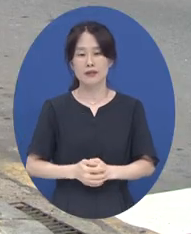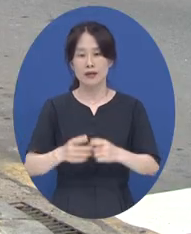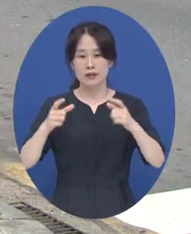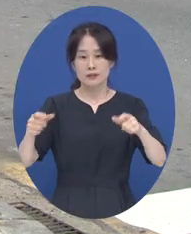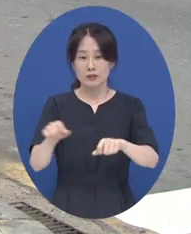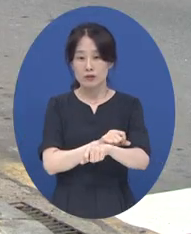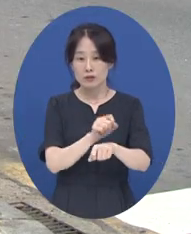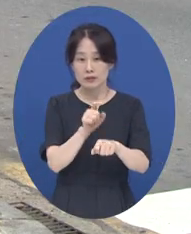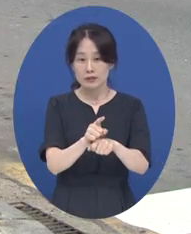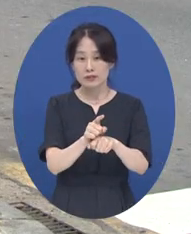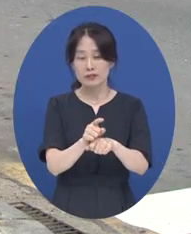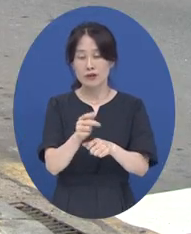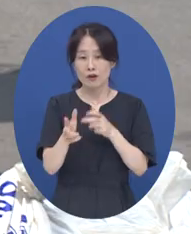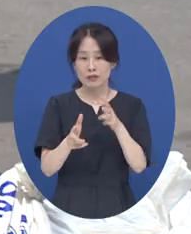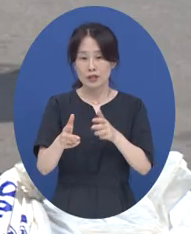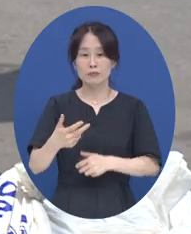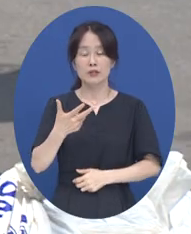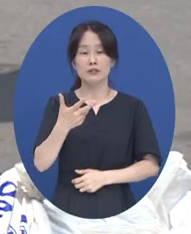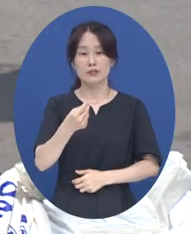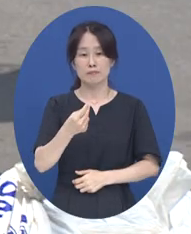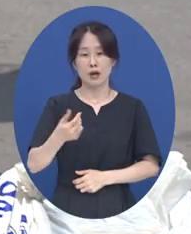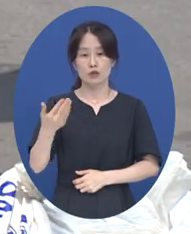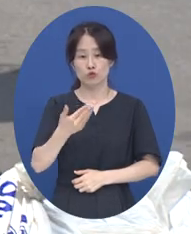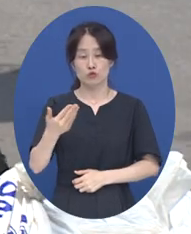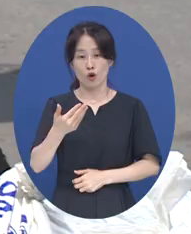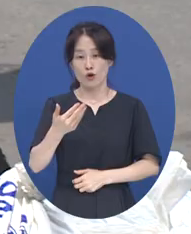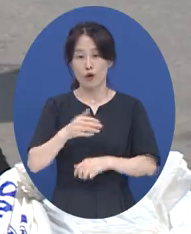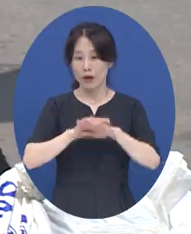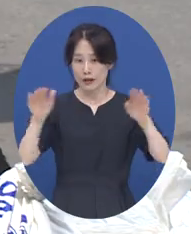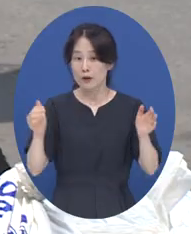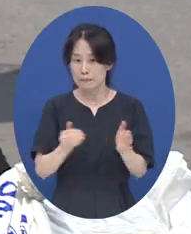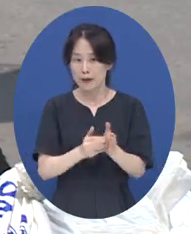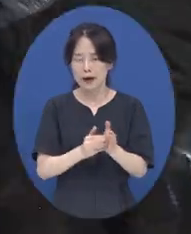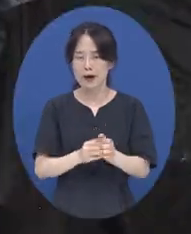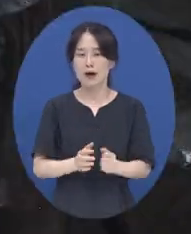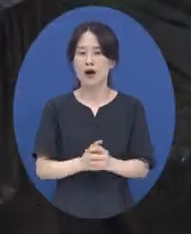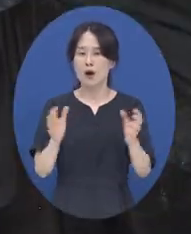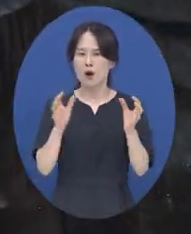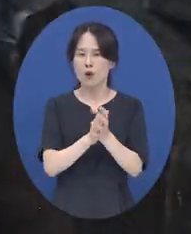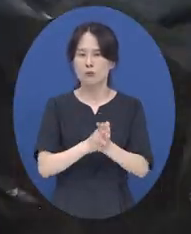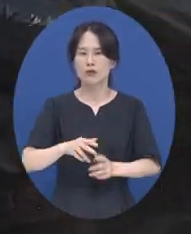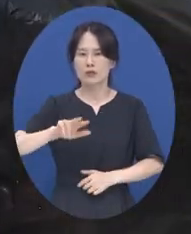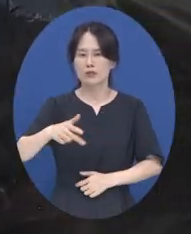지역 특색 사업 7만 9천여 건을 진행하며 실제